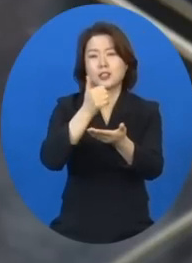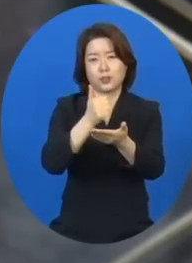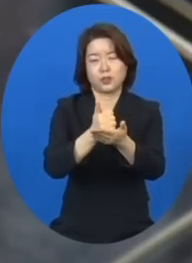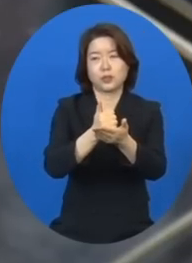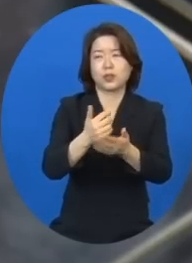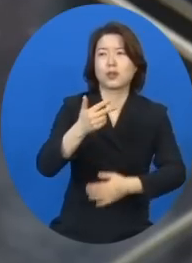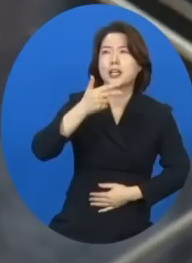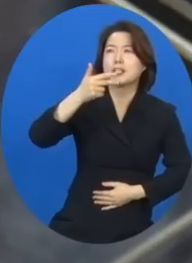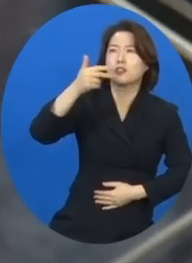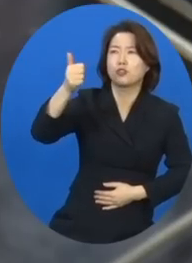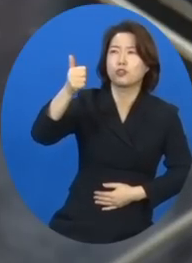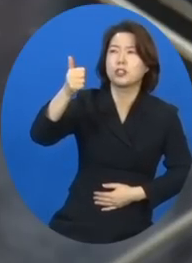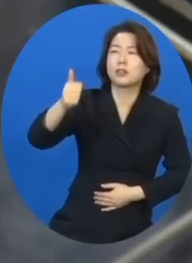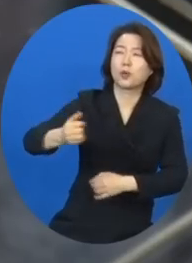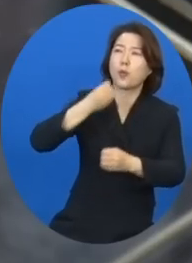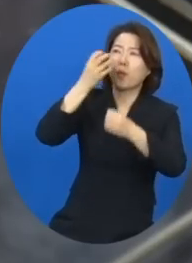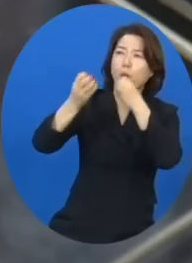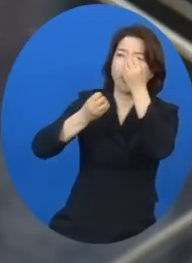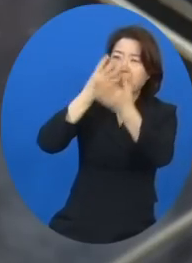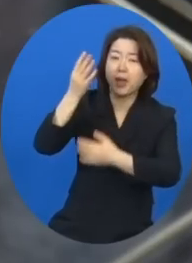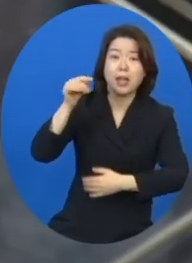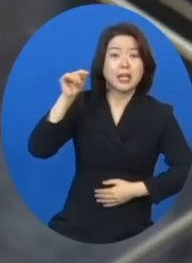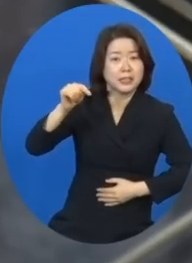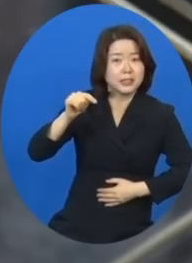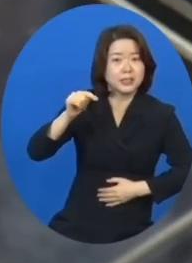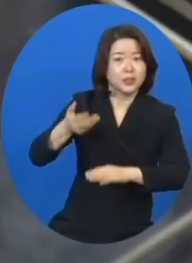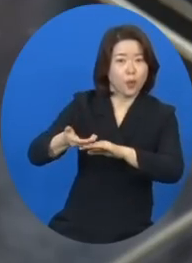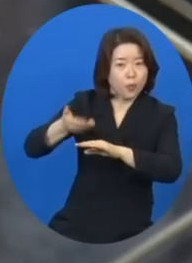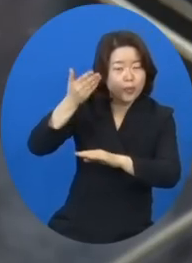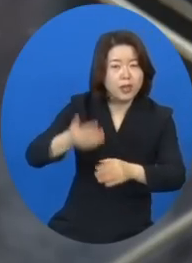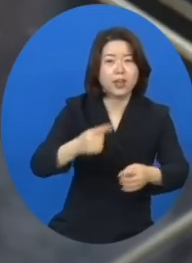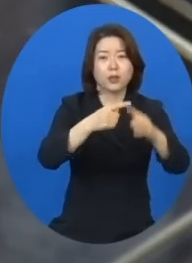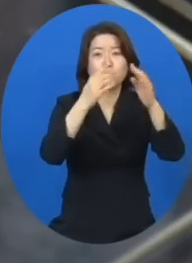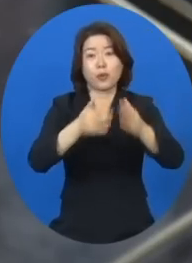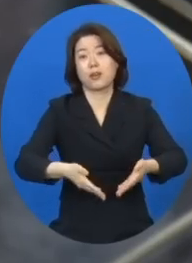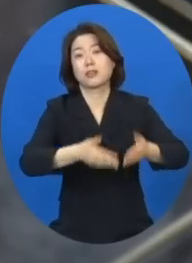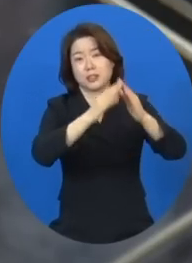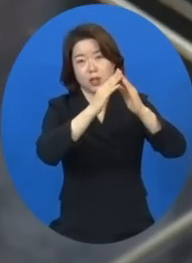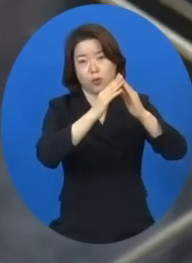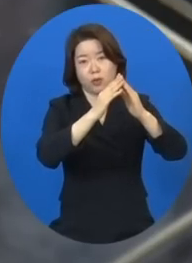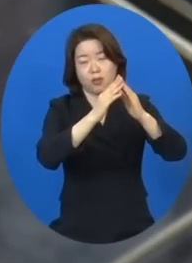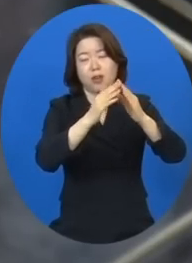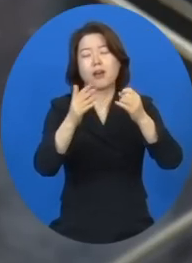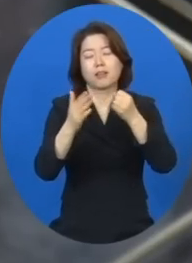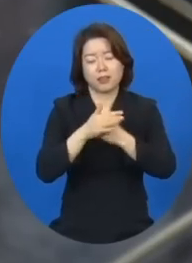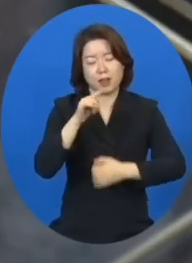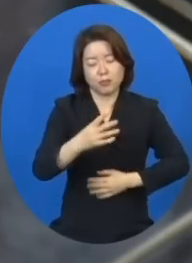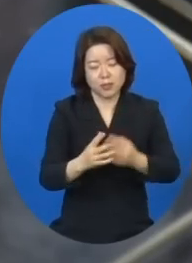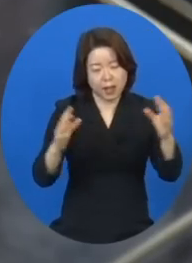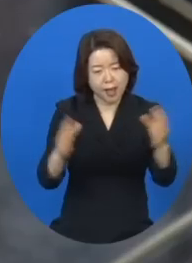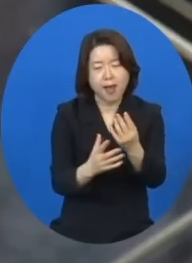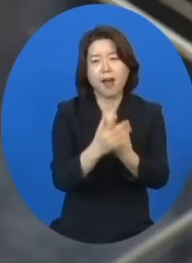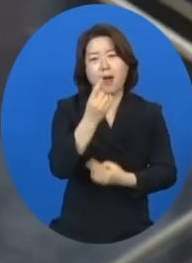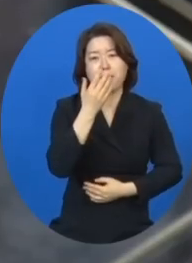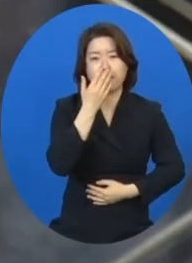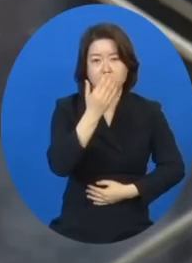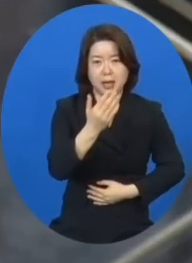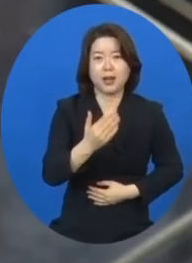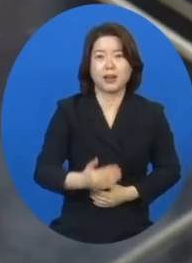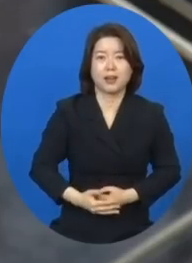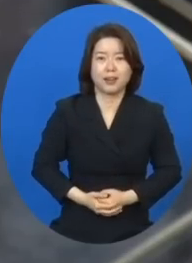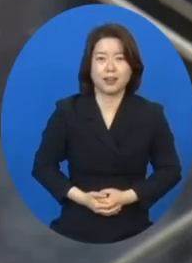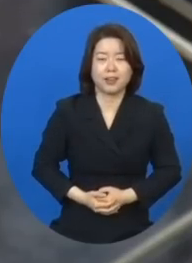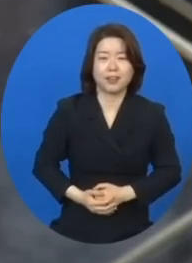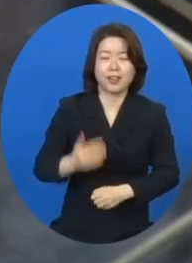주로 고백하는 성도들의 고백 위에 세워졌기에 하나 될 수 있어요. 하나님께서 제게